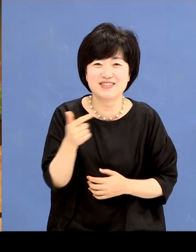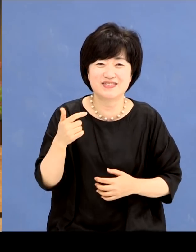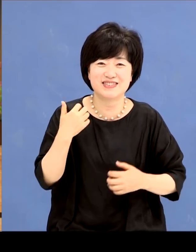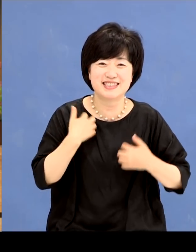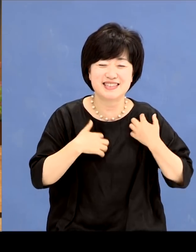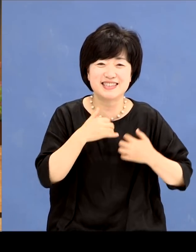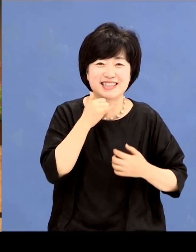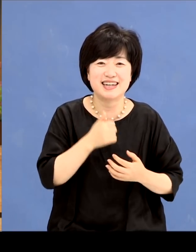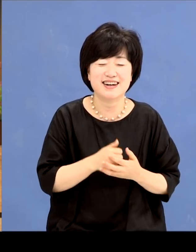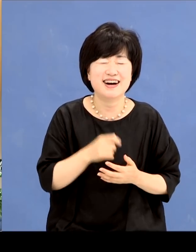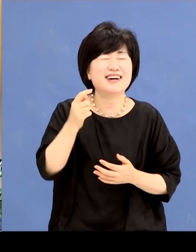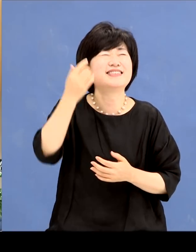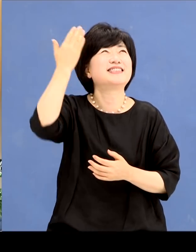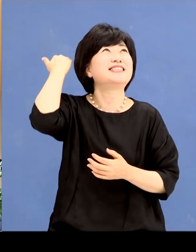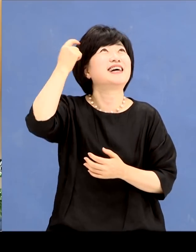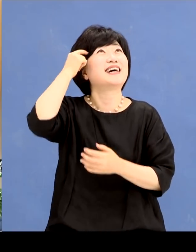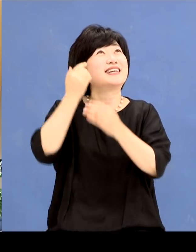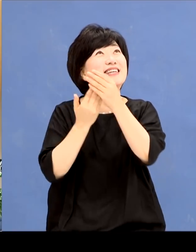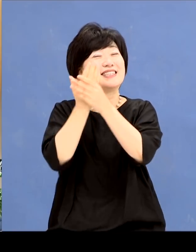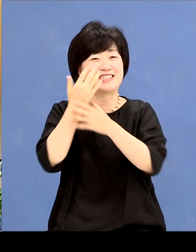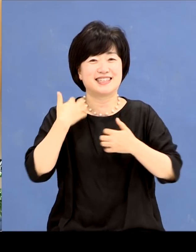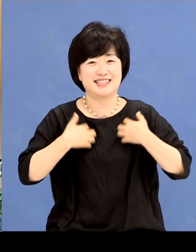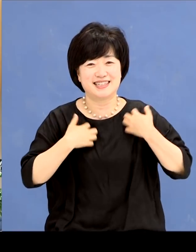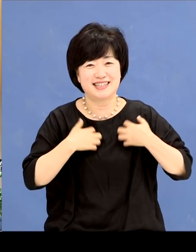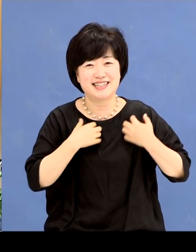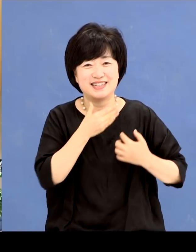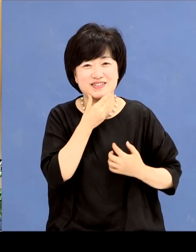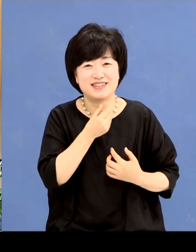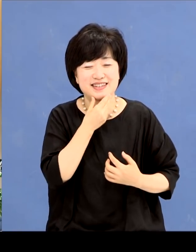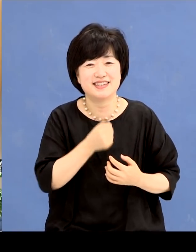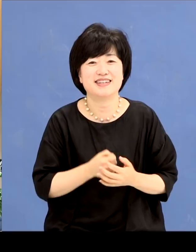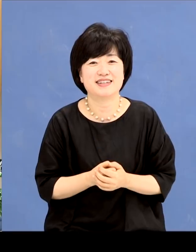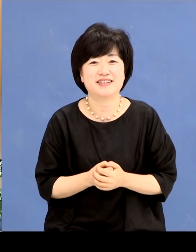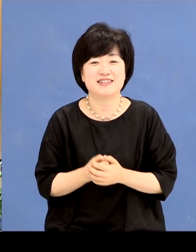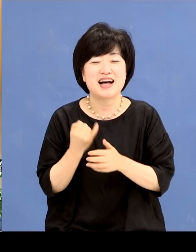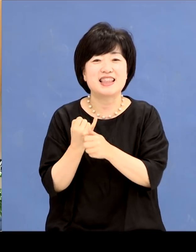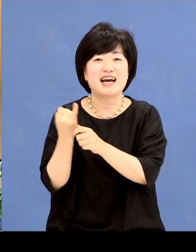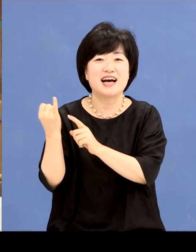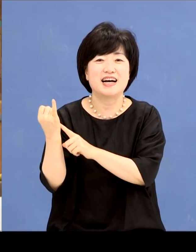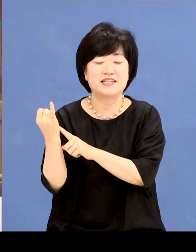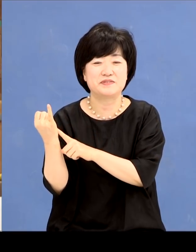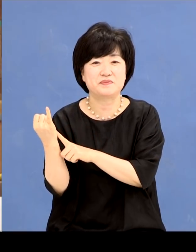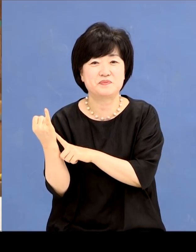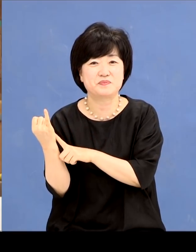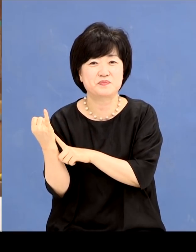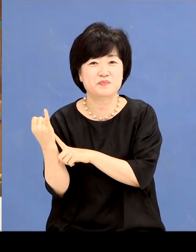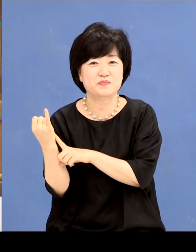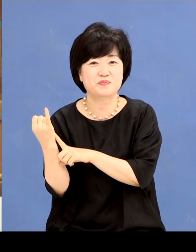되게 설레어하시는 아니, 거죠. 예, 그때를 생각해도 저는 너무 감사해요. 예. 예, 예. 그러면서 아내가